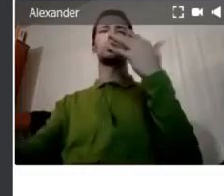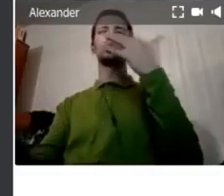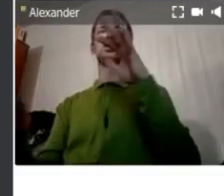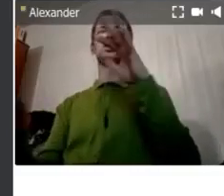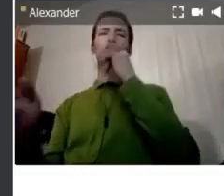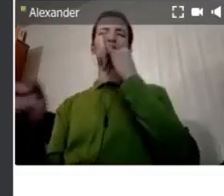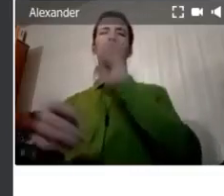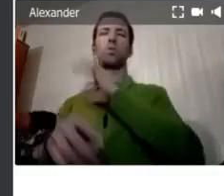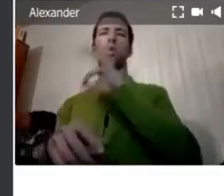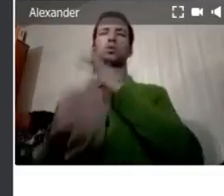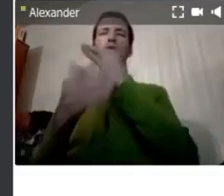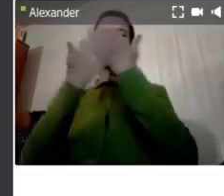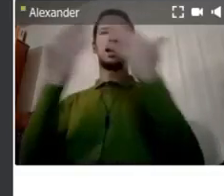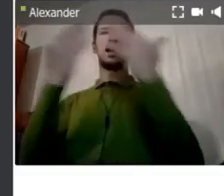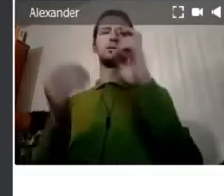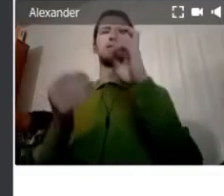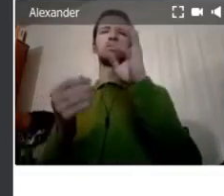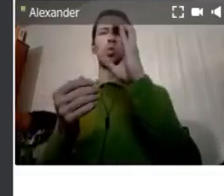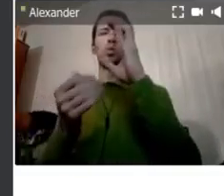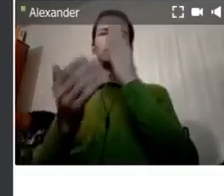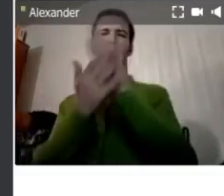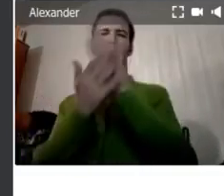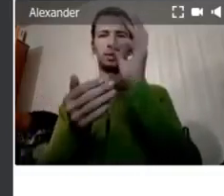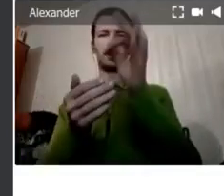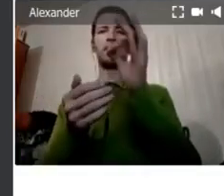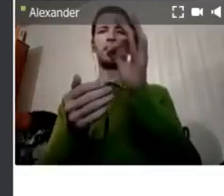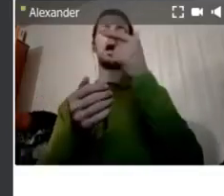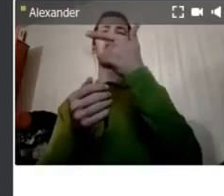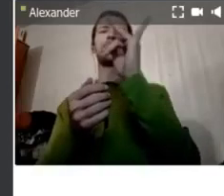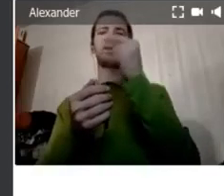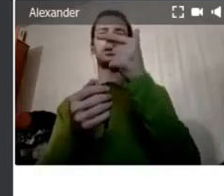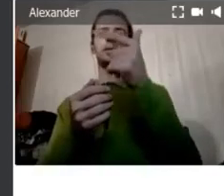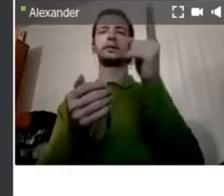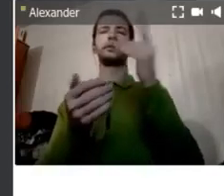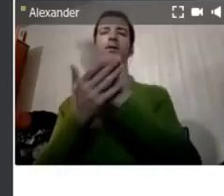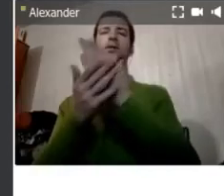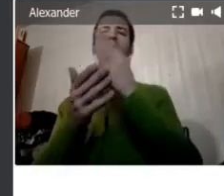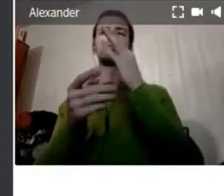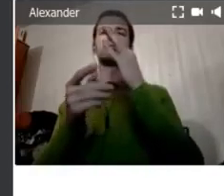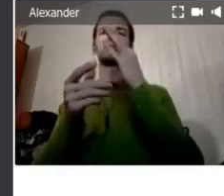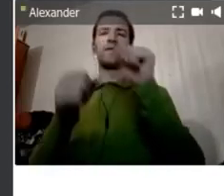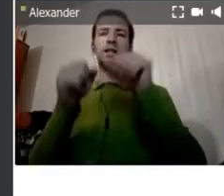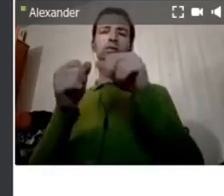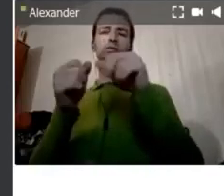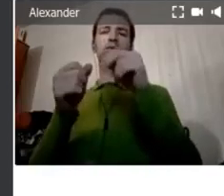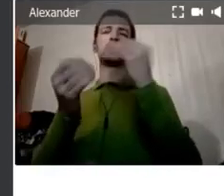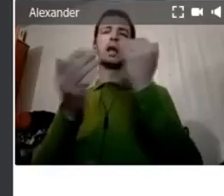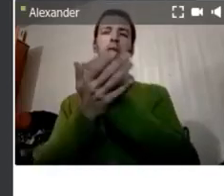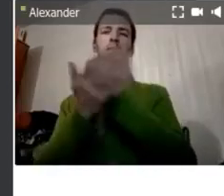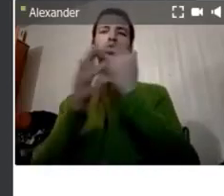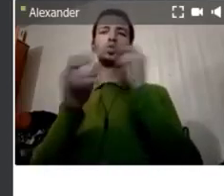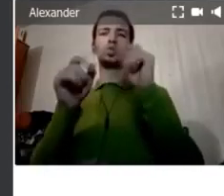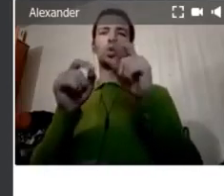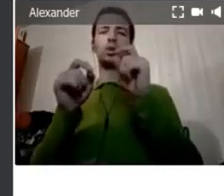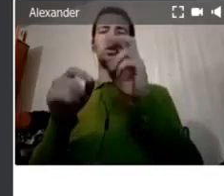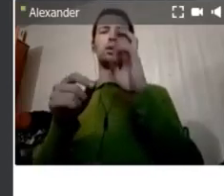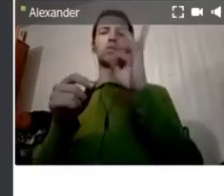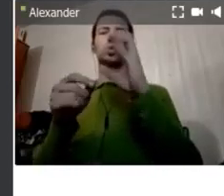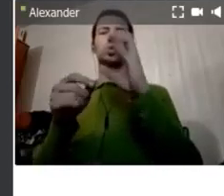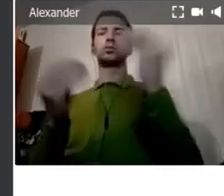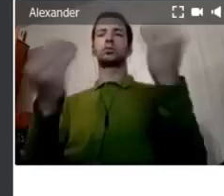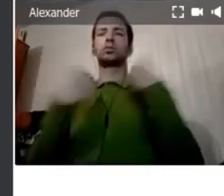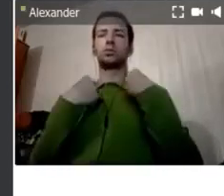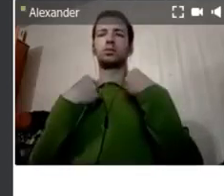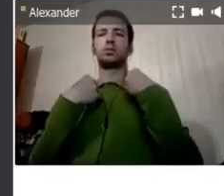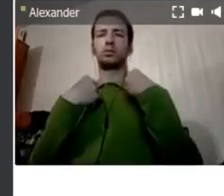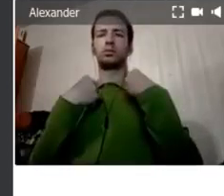делать. Первое, вы должны зарегистрироваться по ссылке клиента, который вам порекомендовал этот бизнес. То есть